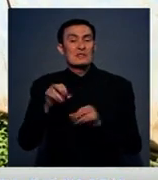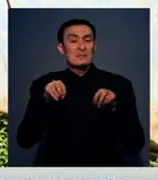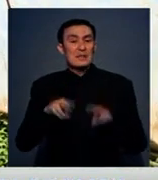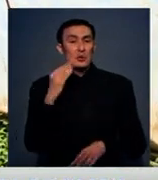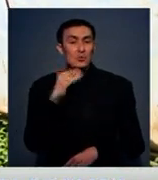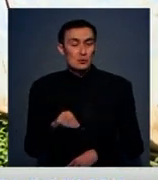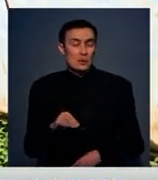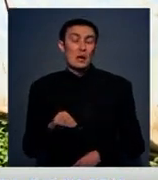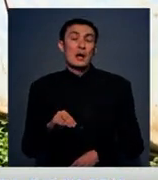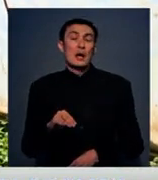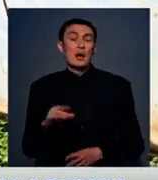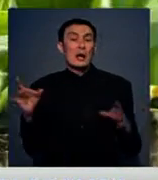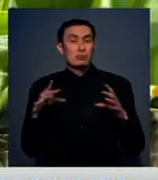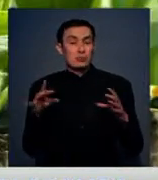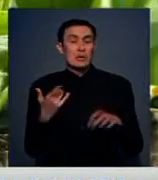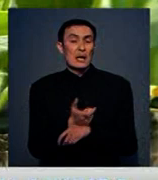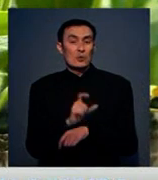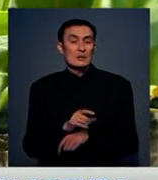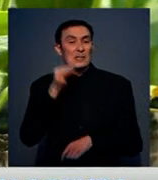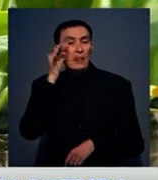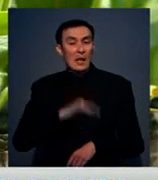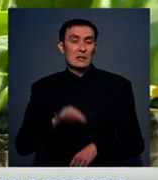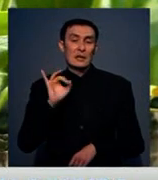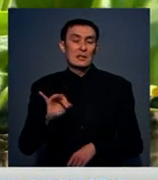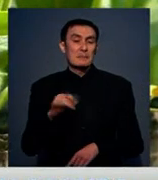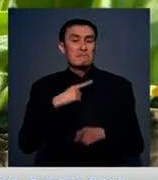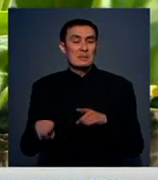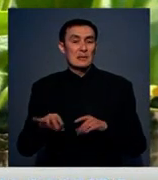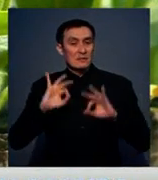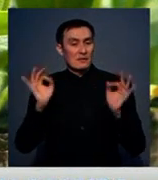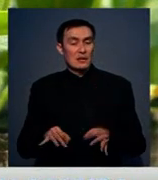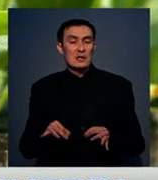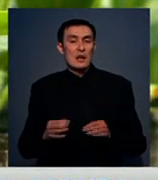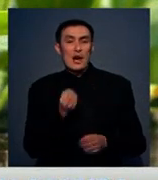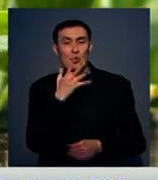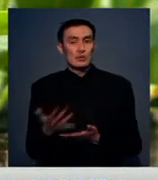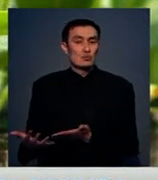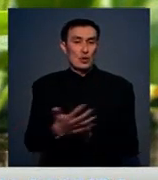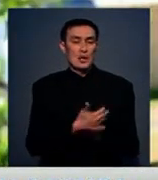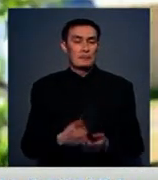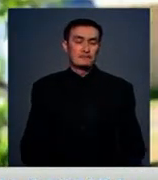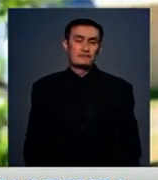сорт «Фарау-1». Культура отличается сладким вкусом, быстрым созреванием и высокой